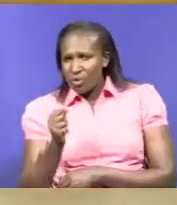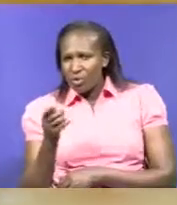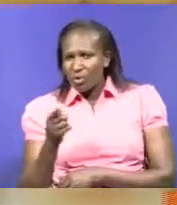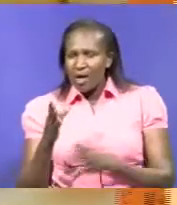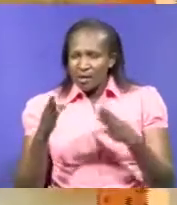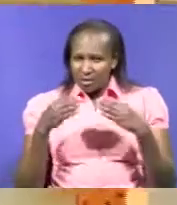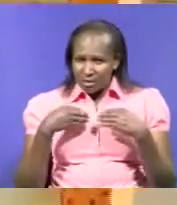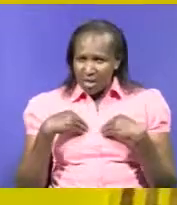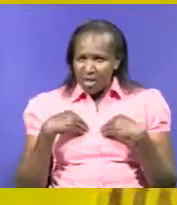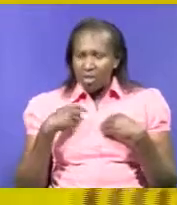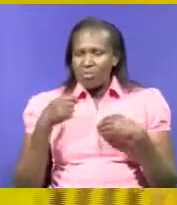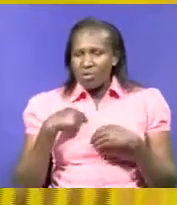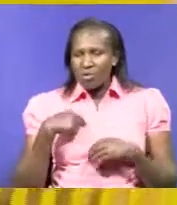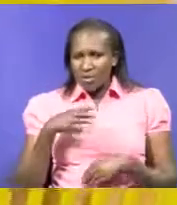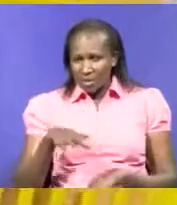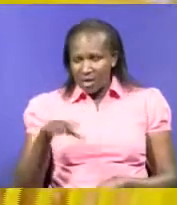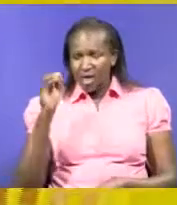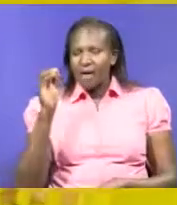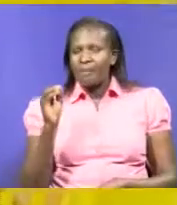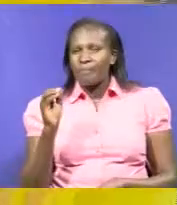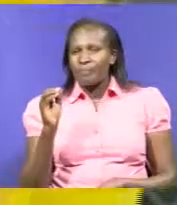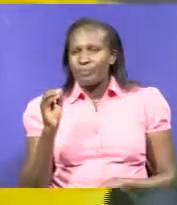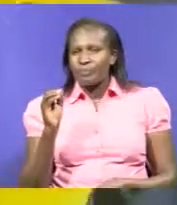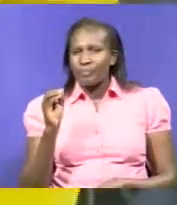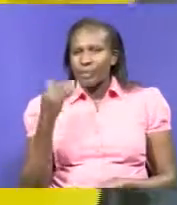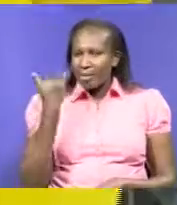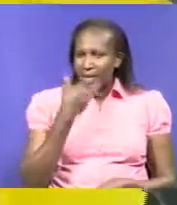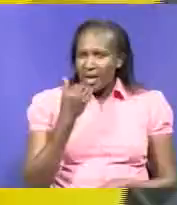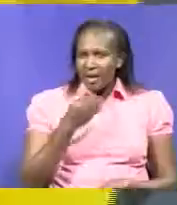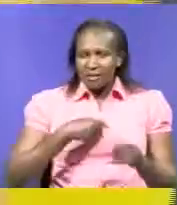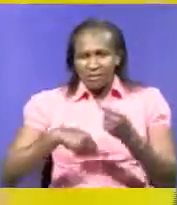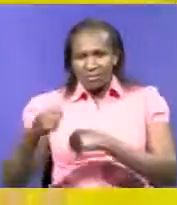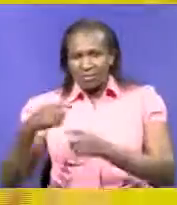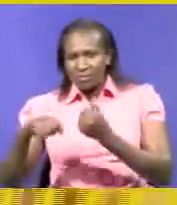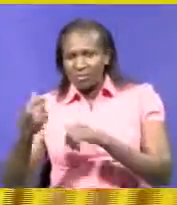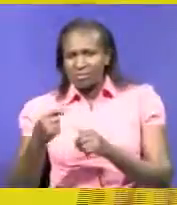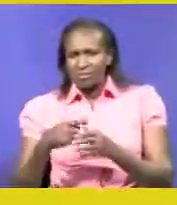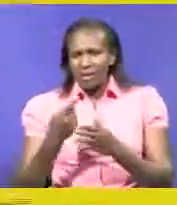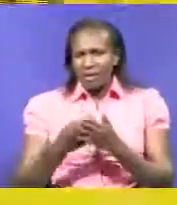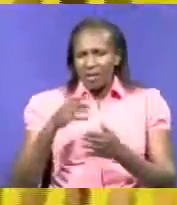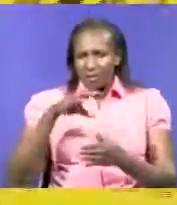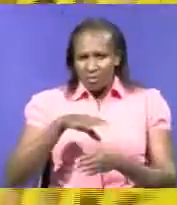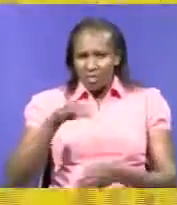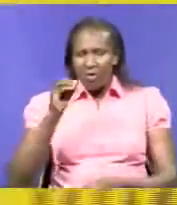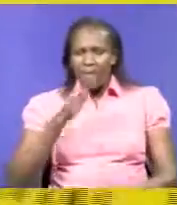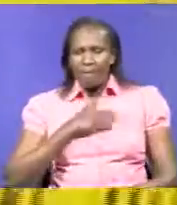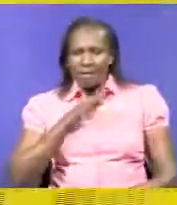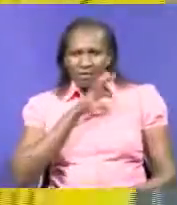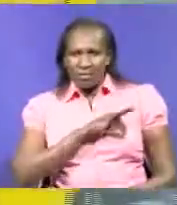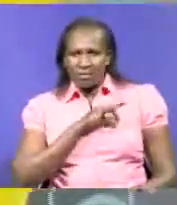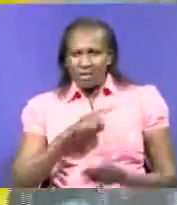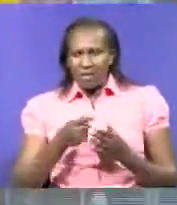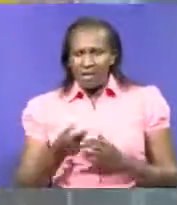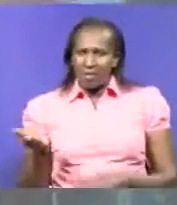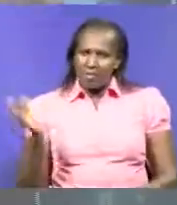akakubali niwe nikichukua. Ninaenda ninauza, ninatoa faida yangu na